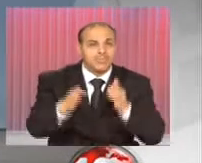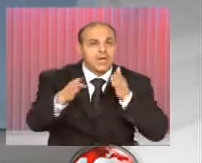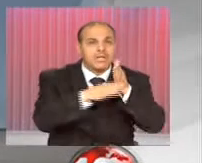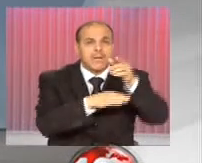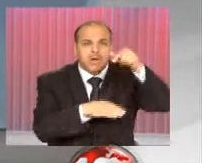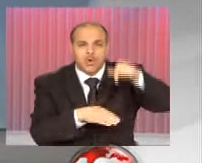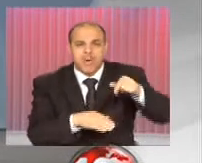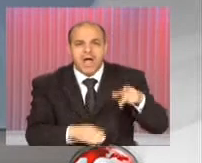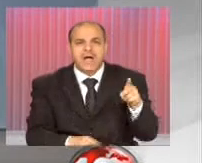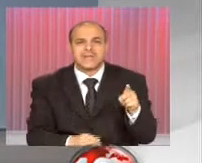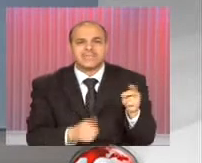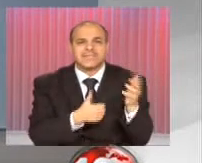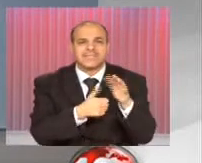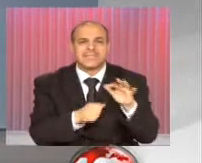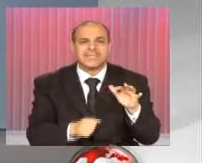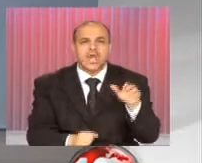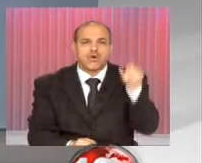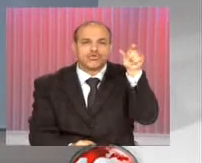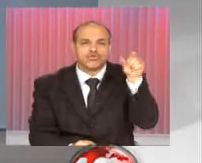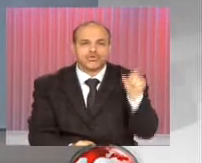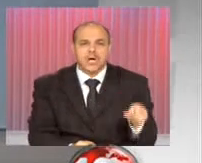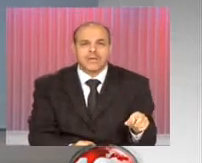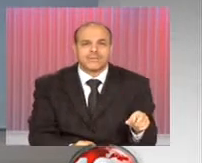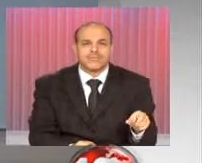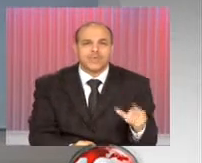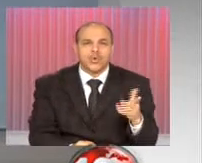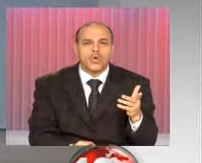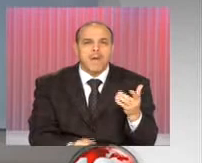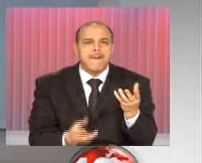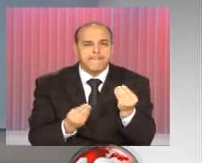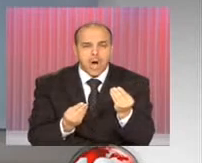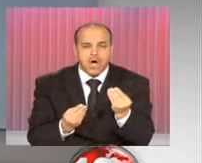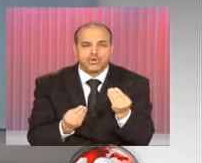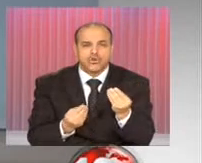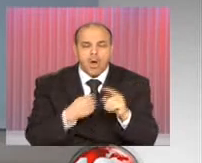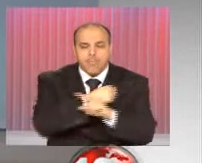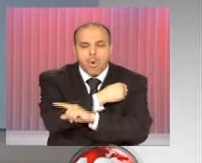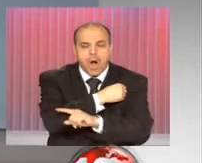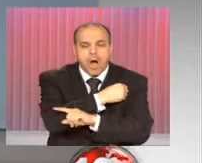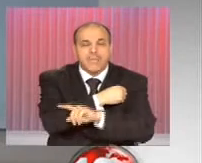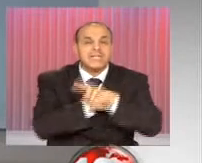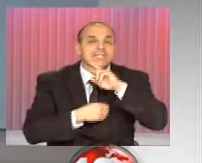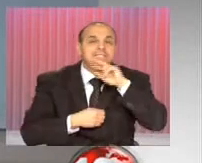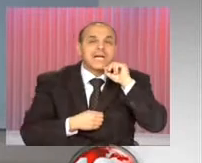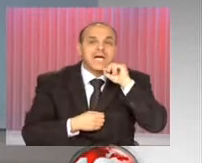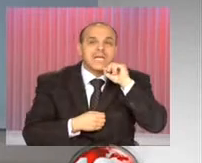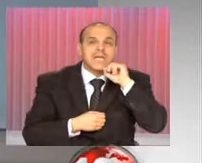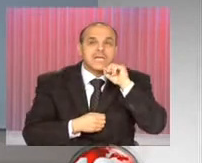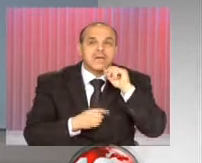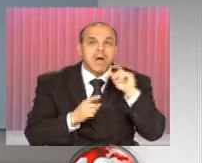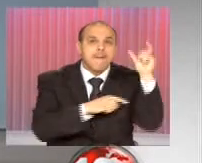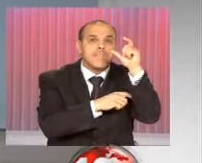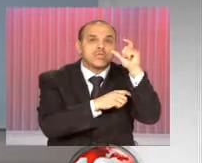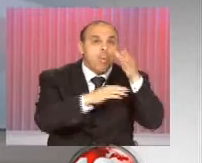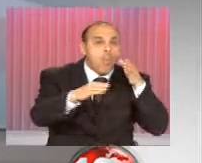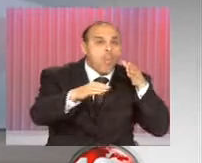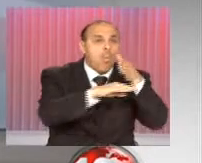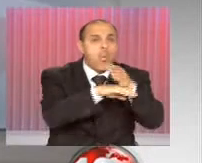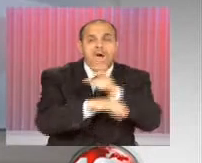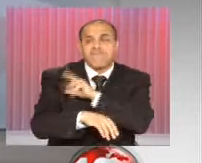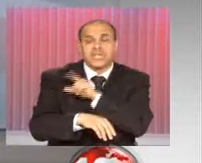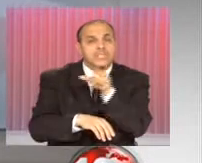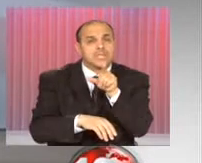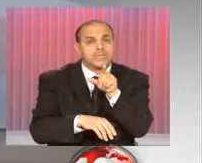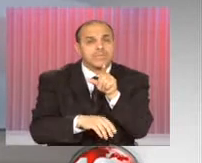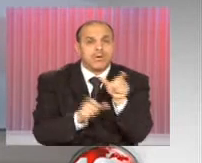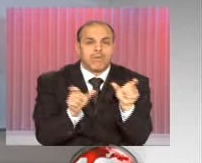اقتحم اليوم أكثر من 60 مستوطنا وعدد من عناصر المخابرات الإسرائيلية المسجد الأقصى من باب المغاربة